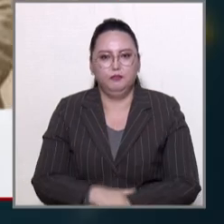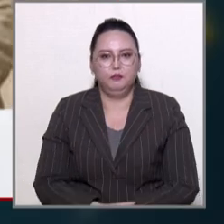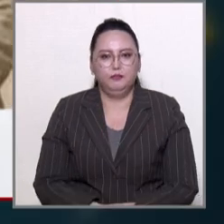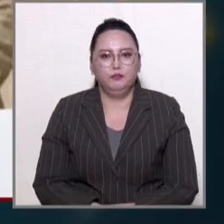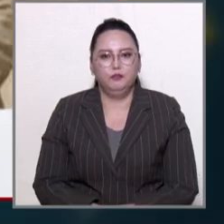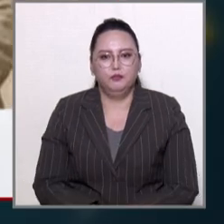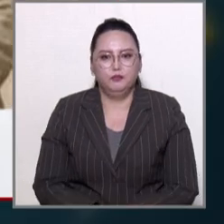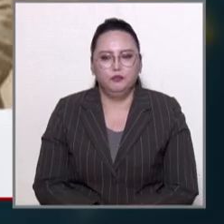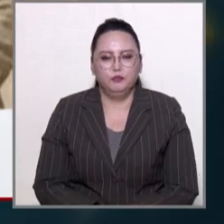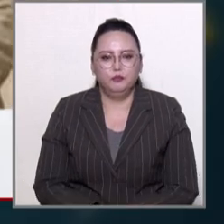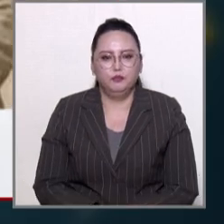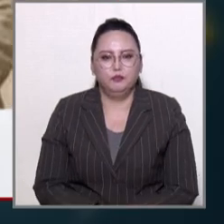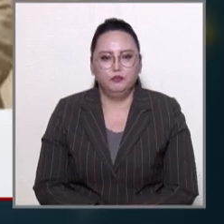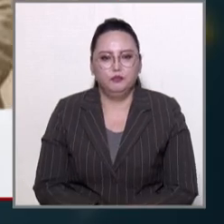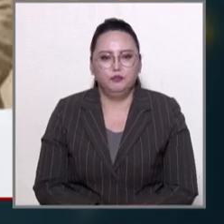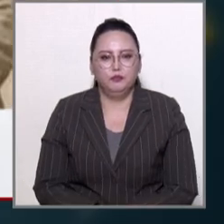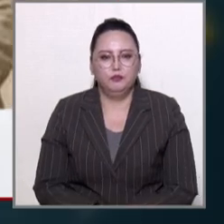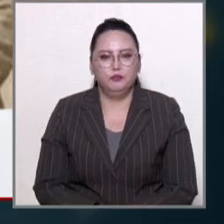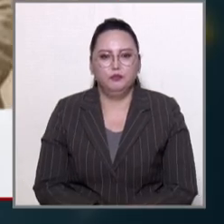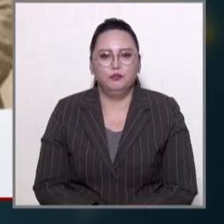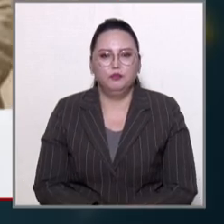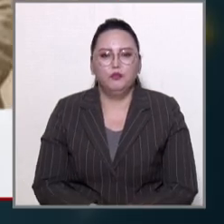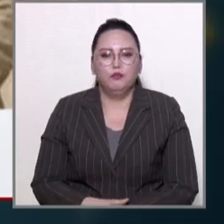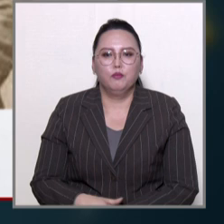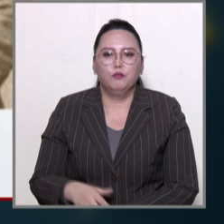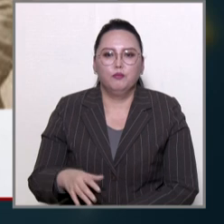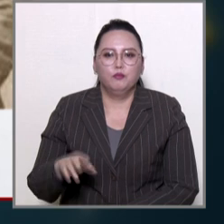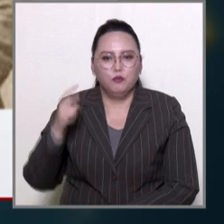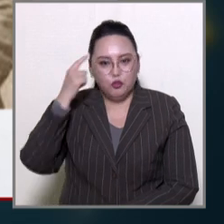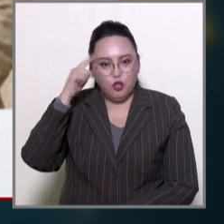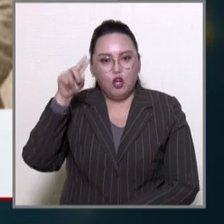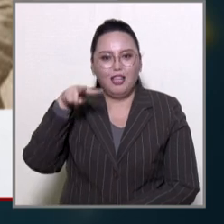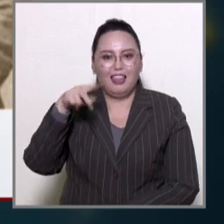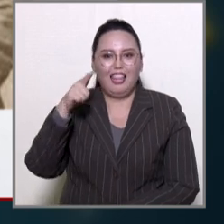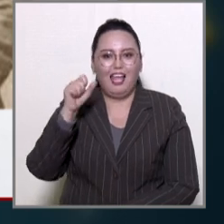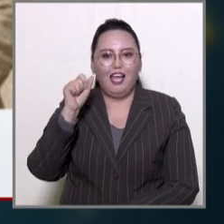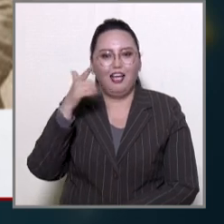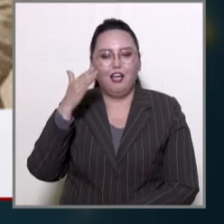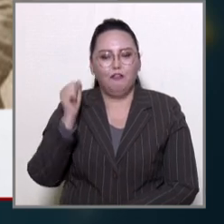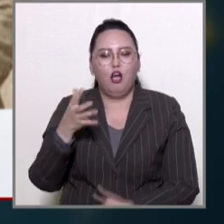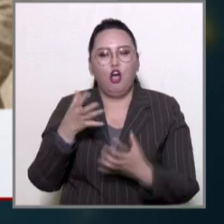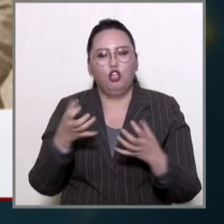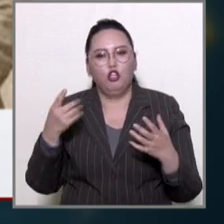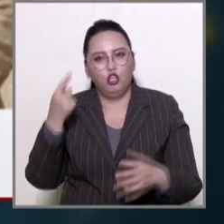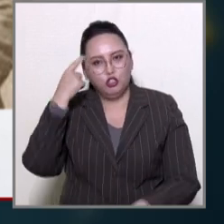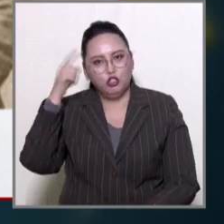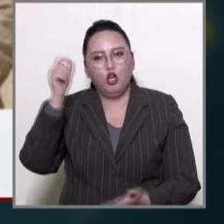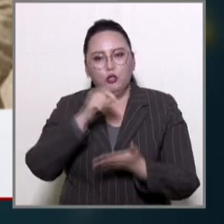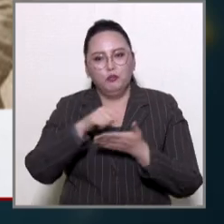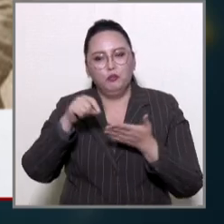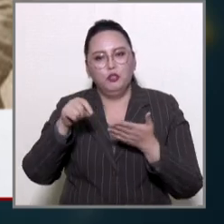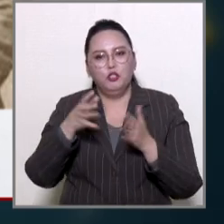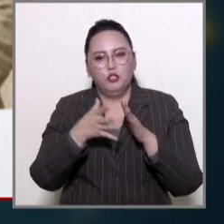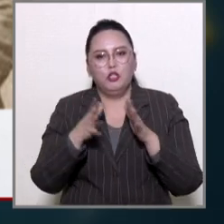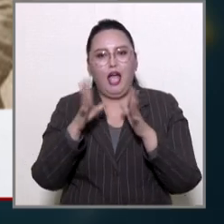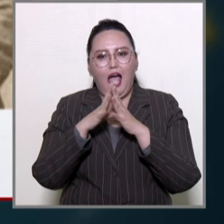мэдэх толгодын цааныг буйлан ногоо шүн нургадаг 17 нас гэдэг олон бүтээл төрөвхийн зэрэгцээ 10